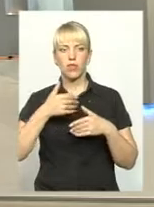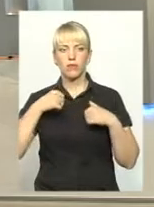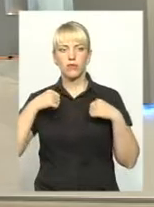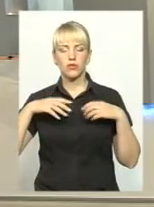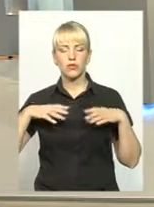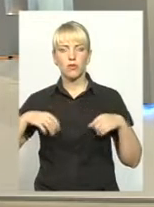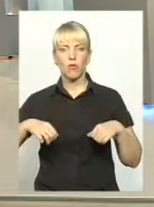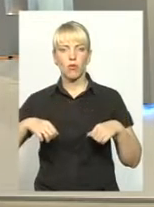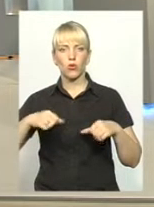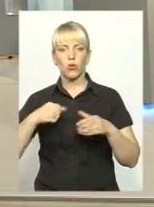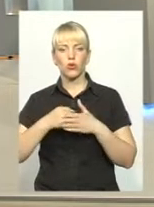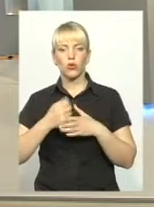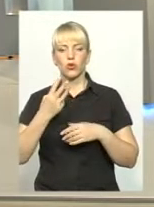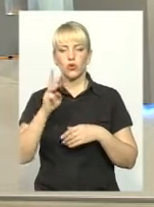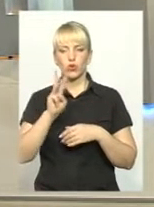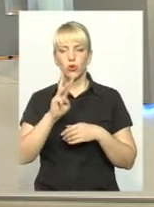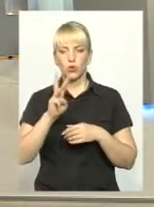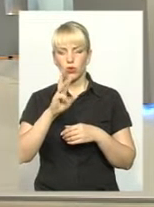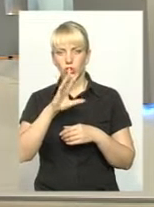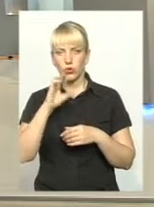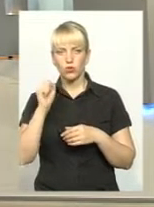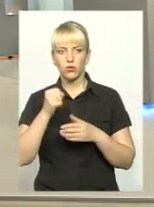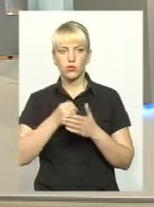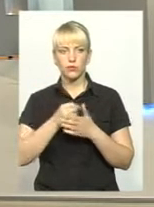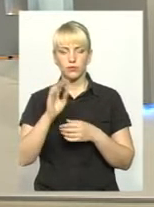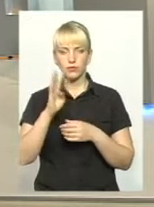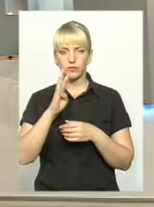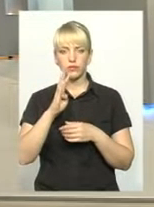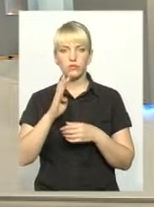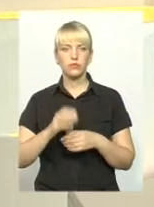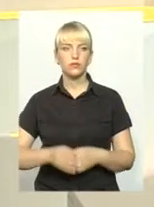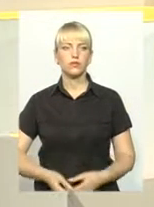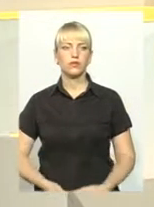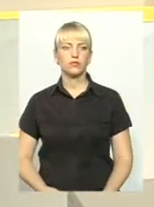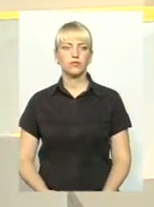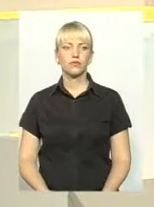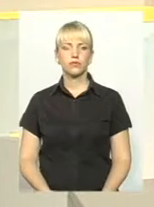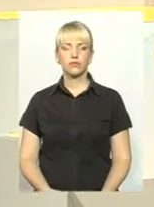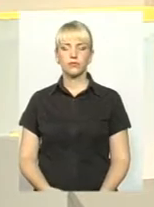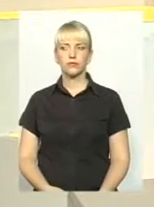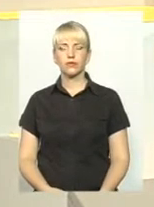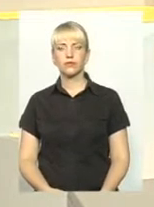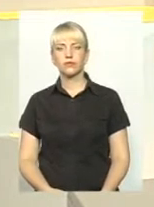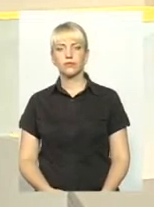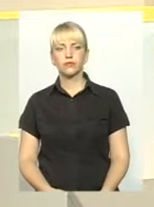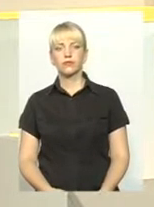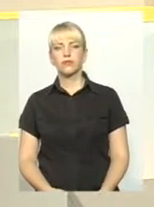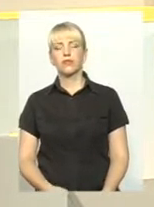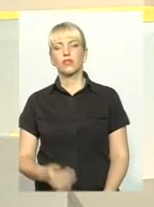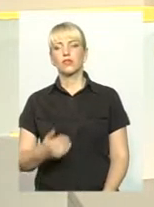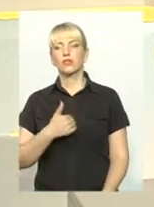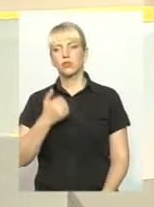4 ранку, до 3 впевнено. Дякую вам за запитання. Я хочу подякувати вам за запитання. Дійсно,